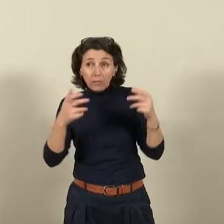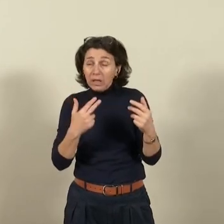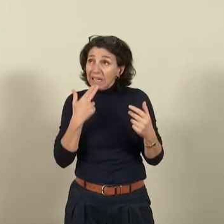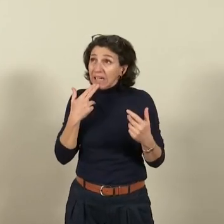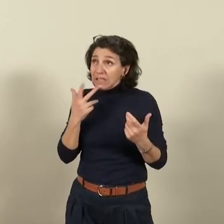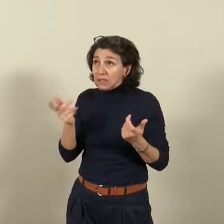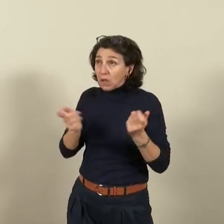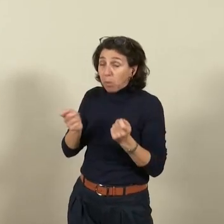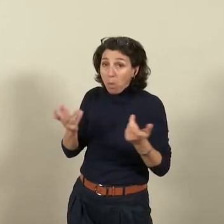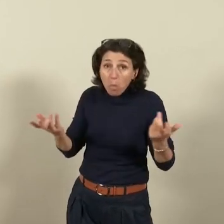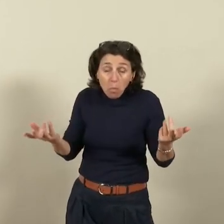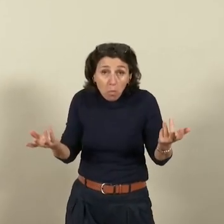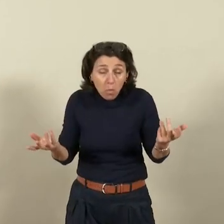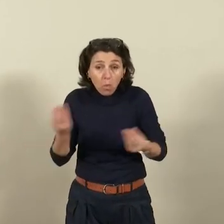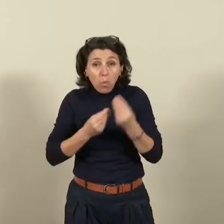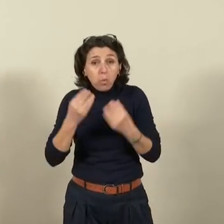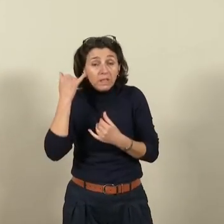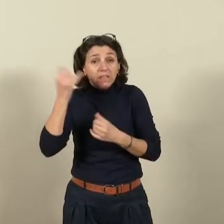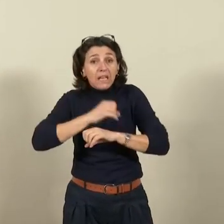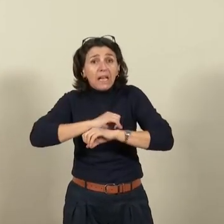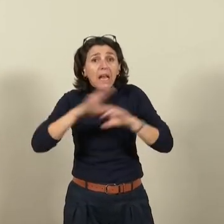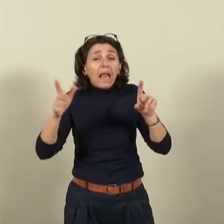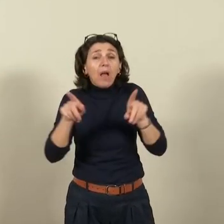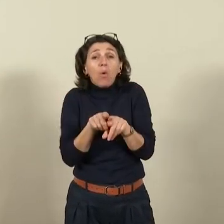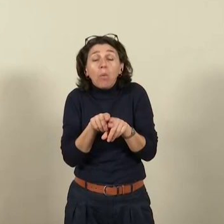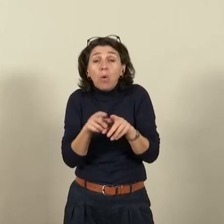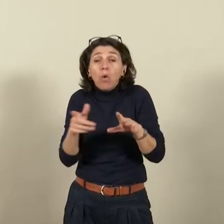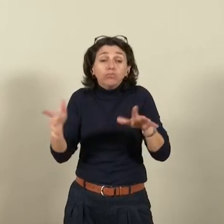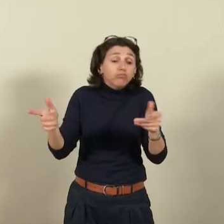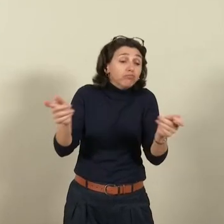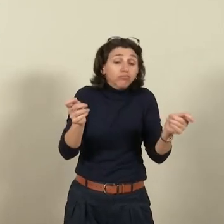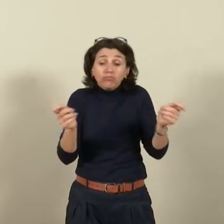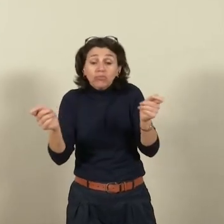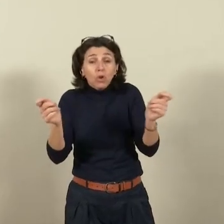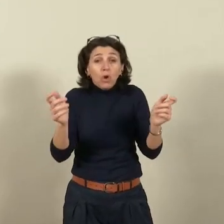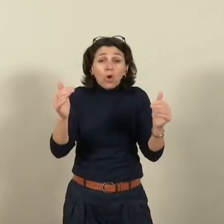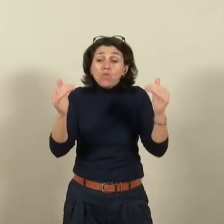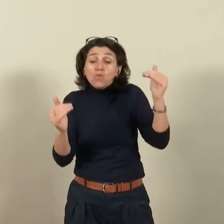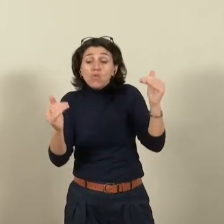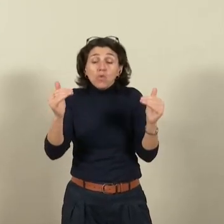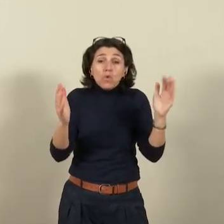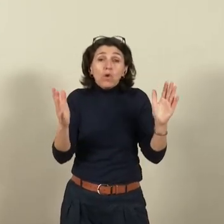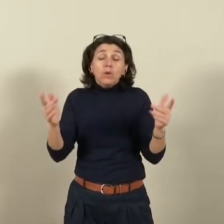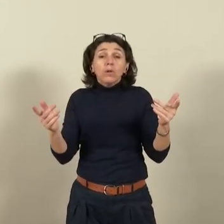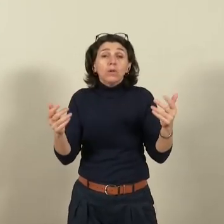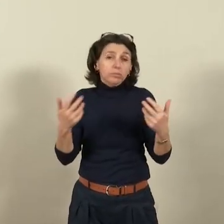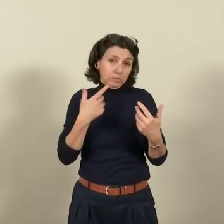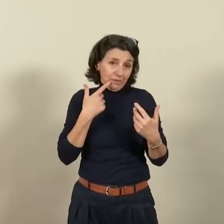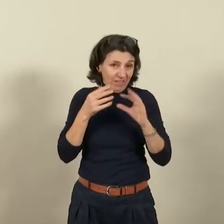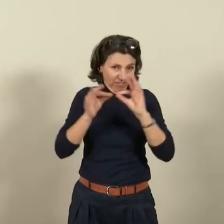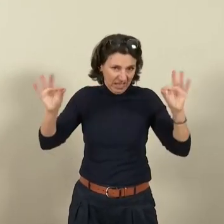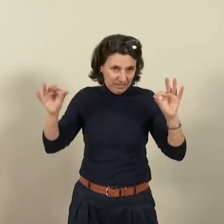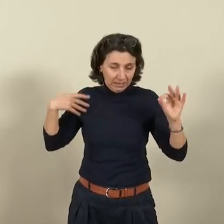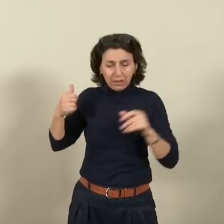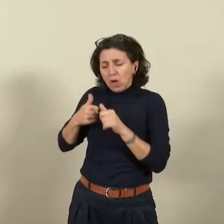très claire comme celle qui consiste à appliquer une pondération je cite en fonction des subventions versées en